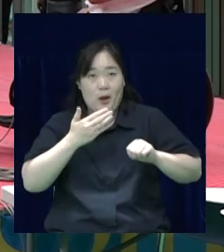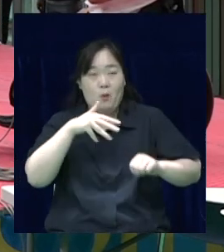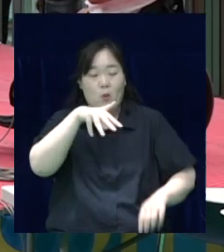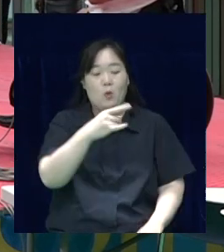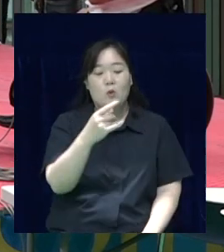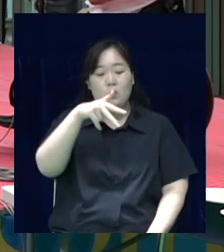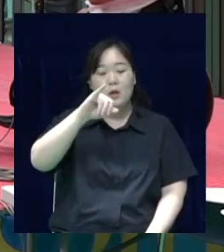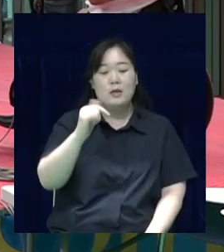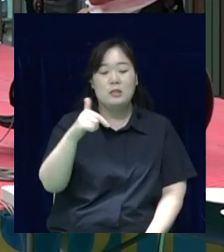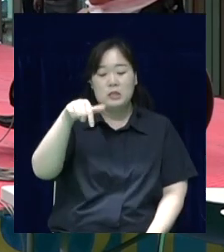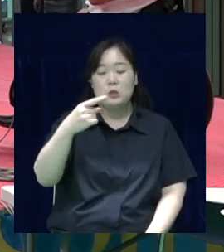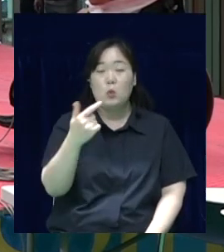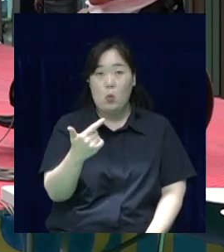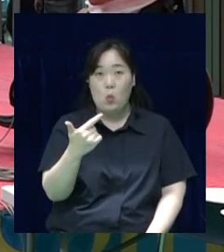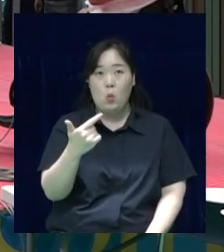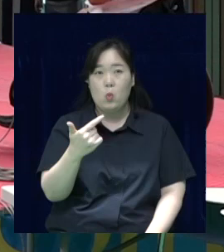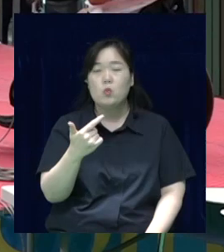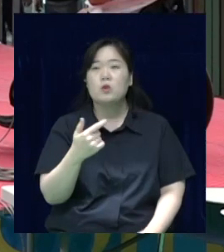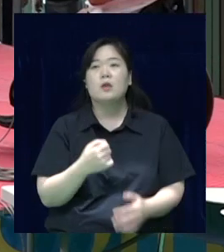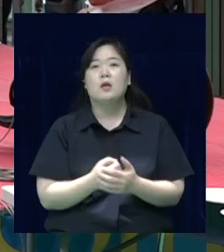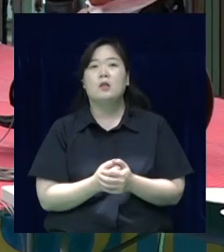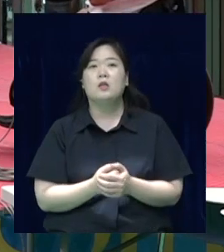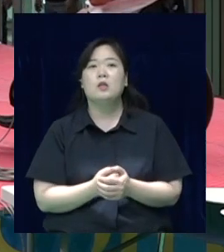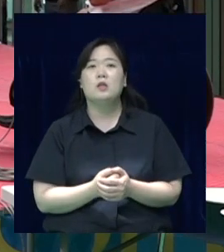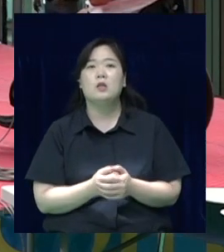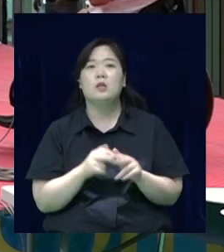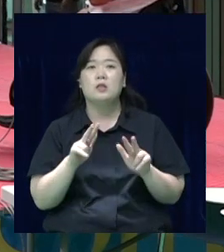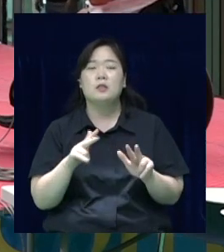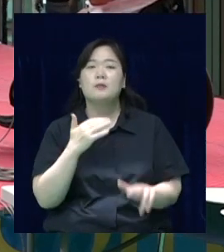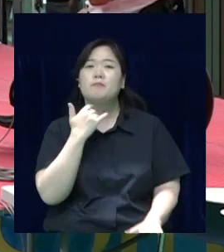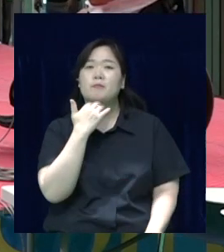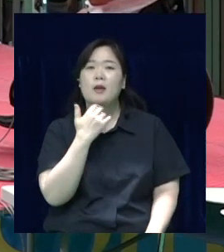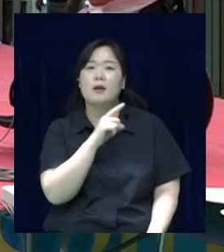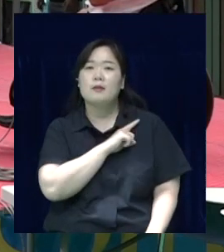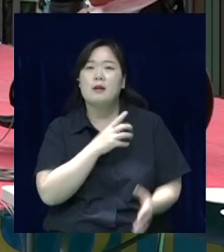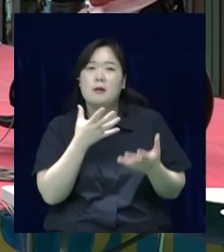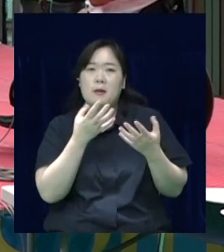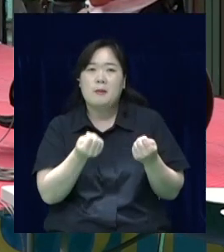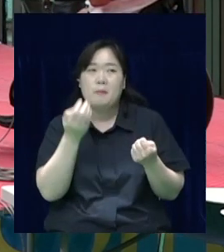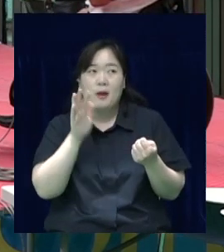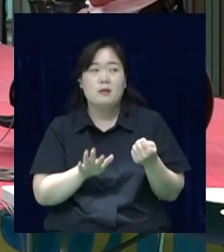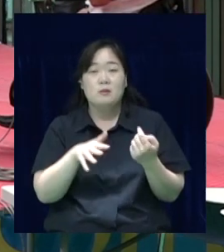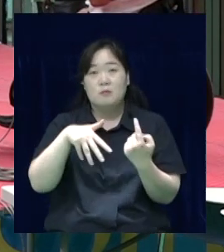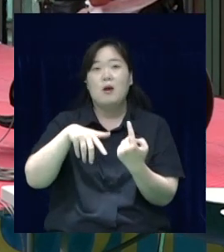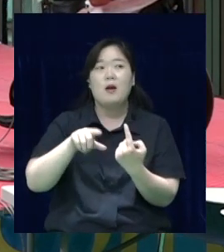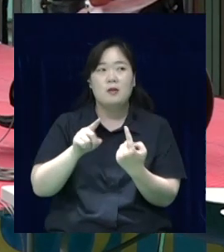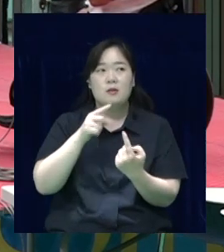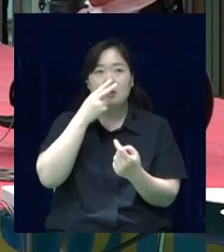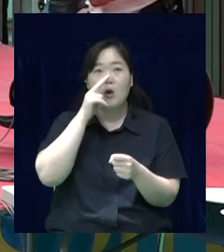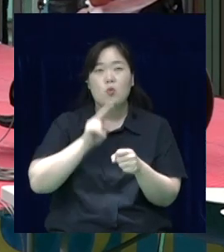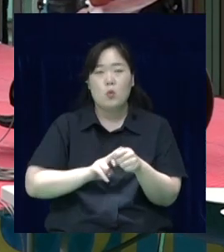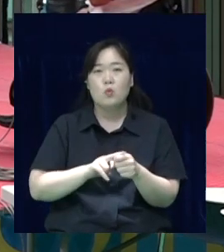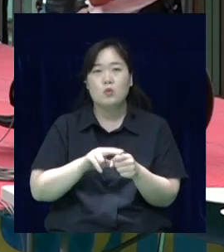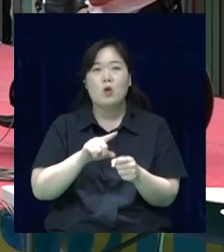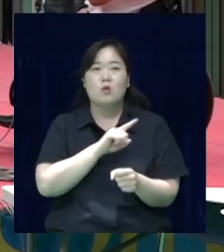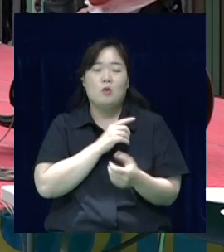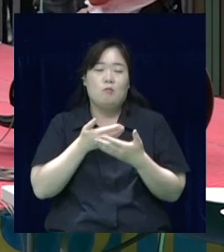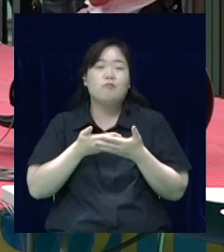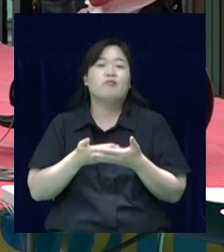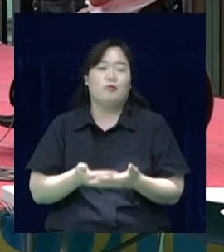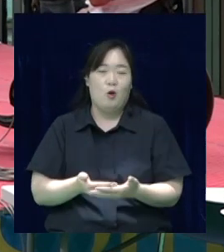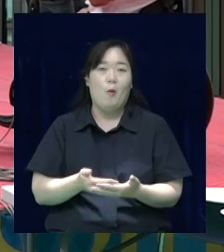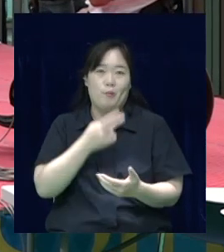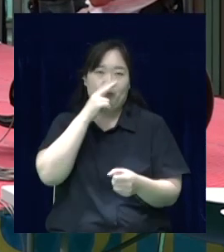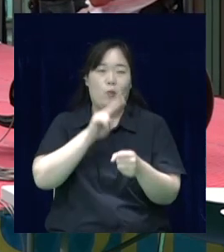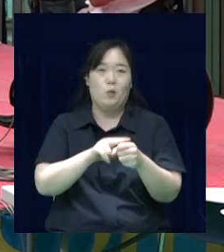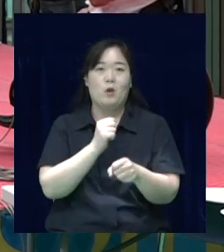경우에는 61살인데도 불구하고 1차 기록을 보면 최고 높은 기록을 신청한 것을 보면 그만큼 어떤 선수가 몸 관리를 잘하고 있다고